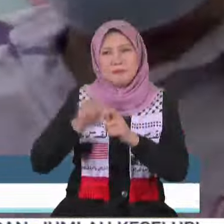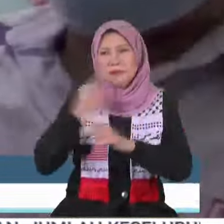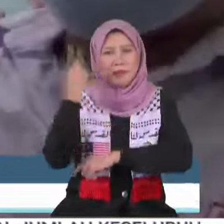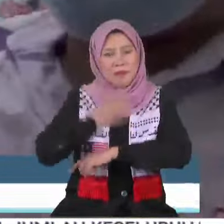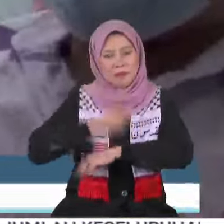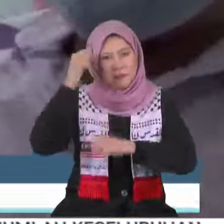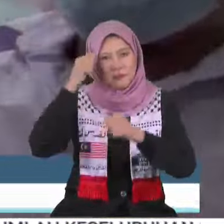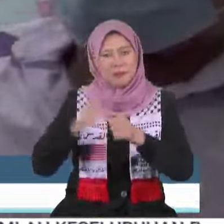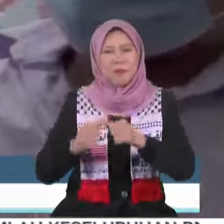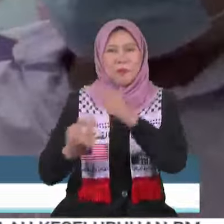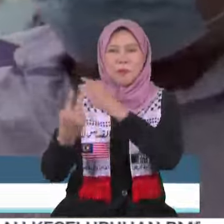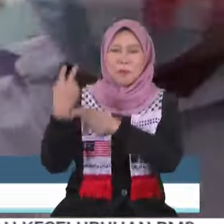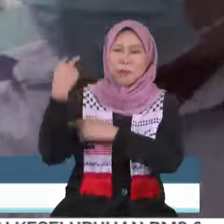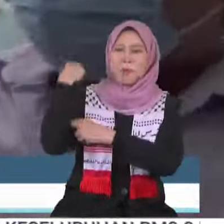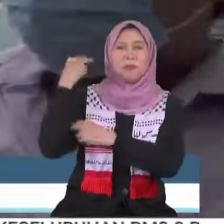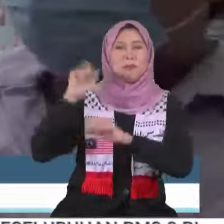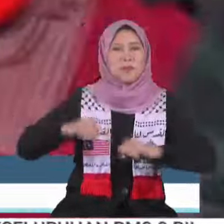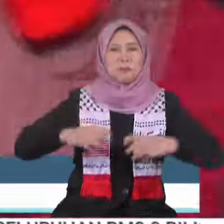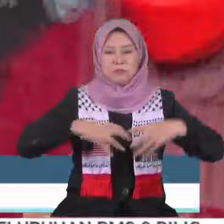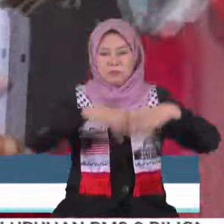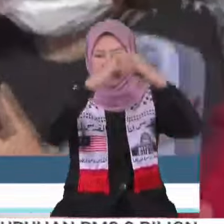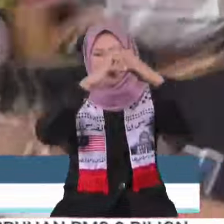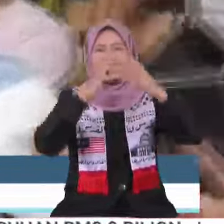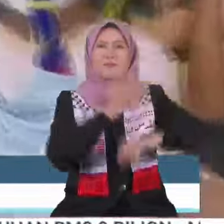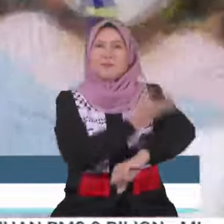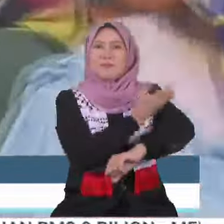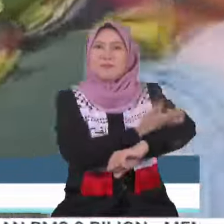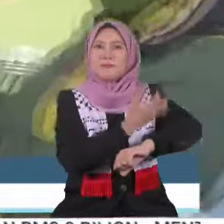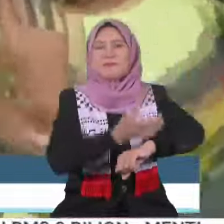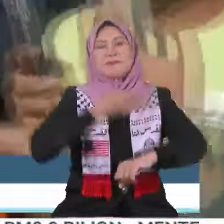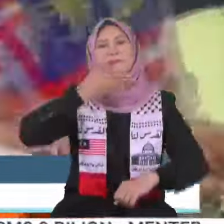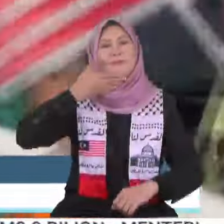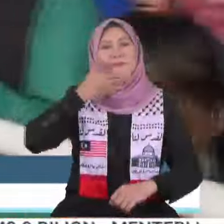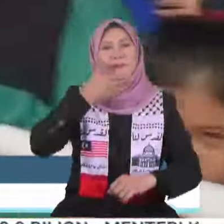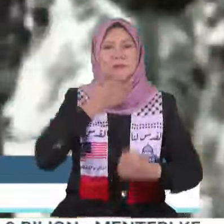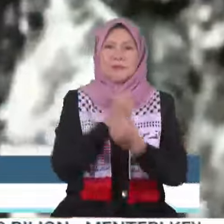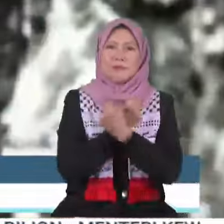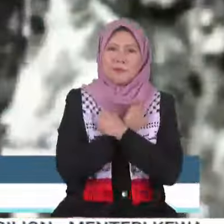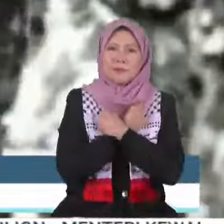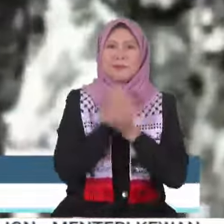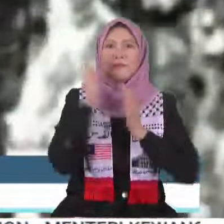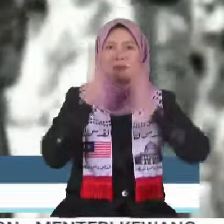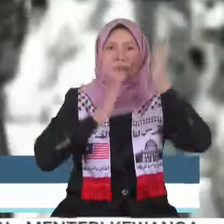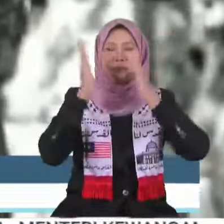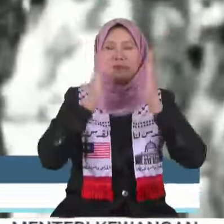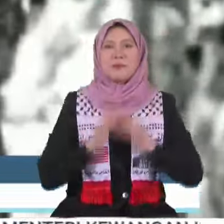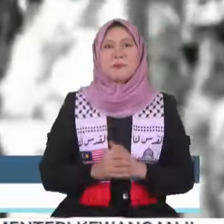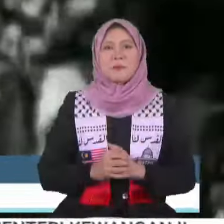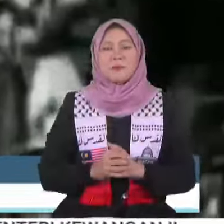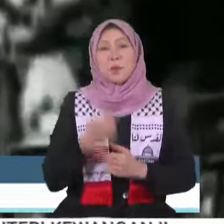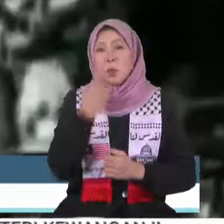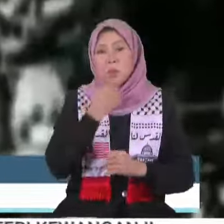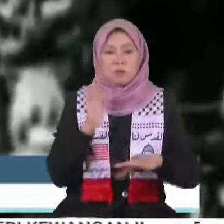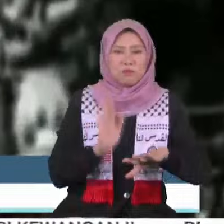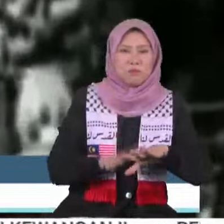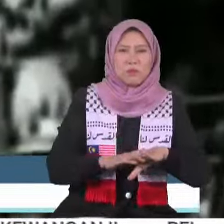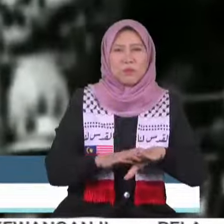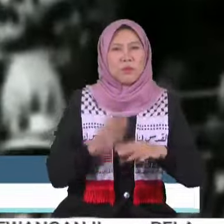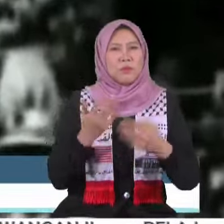kerana ia mampu membentuk generasi muda yang patriotik. Bagi yang pernah melalui